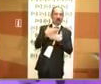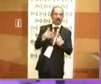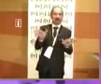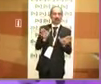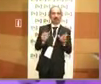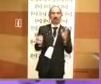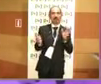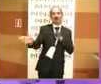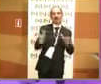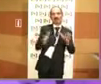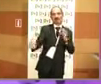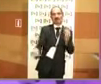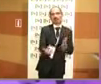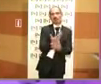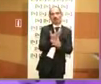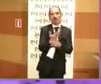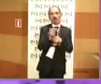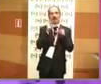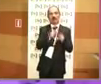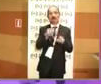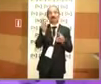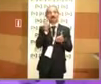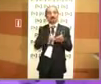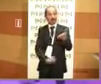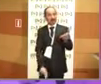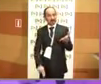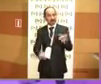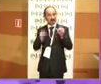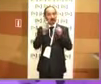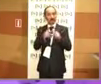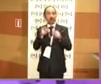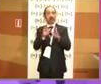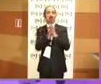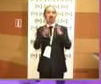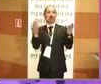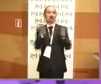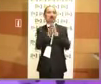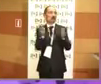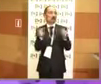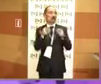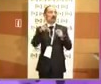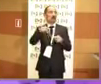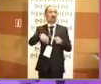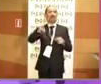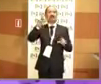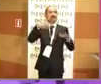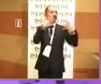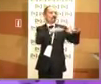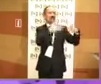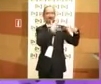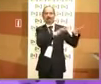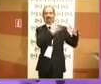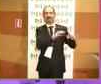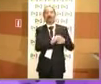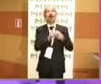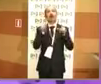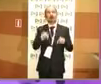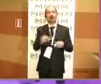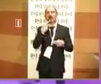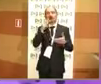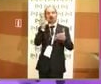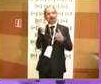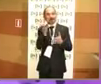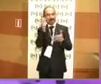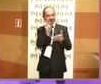nuova. Quando tutto sembrava scritto, quando già facevano gli editoriali, PD è finito, ho finito, quando tutto